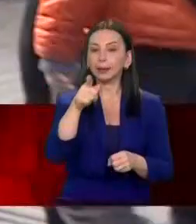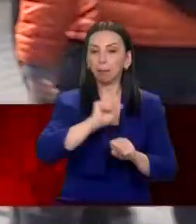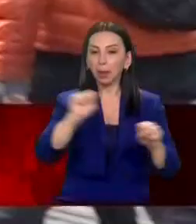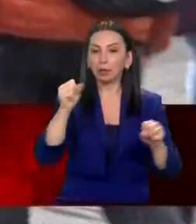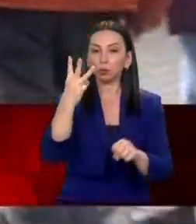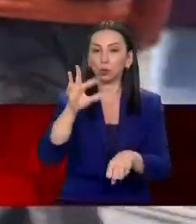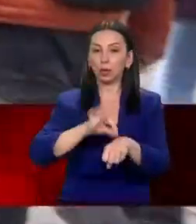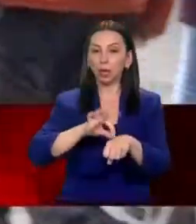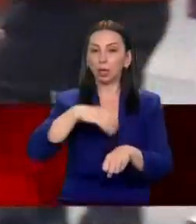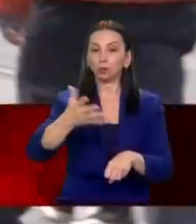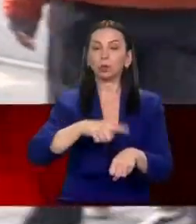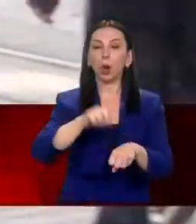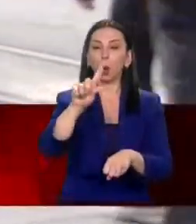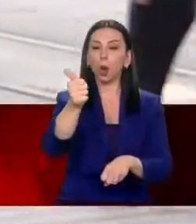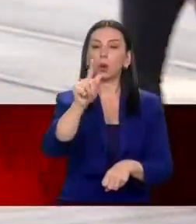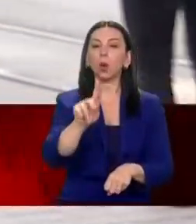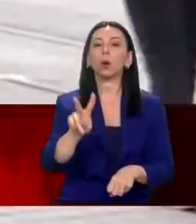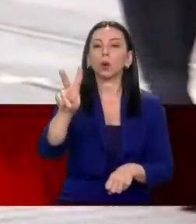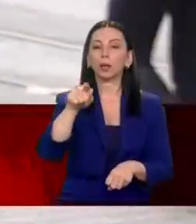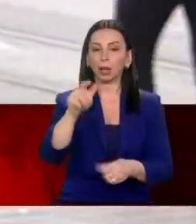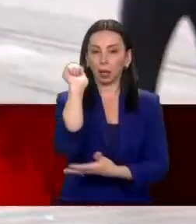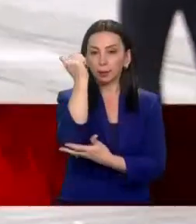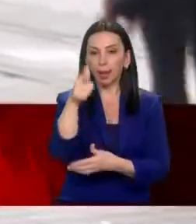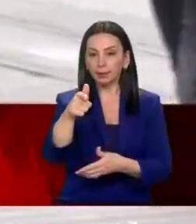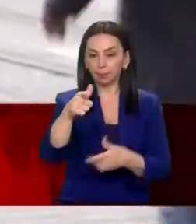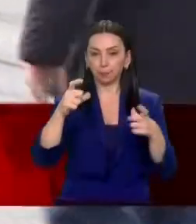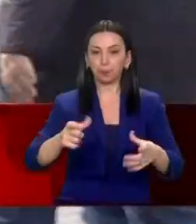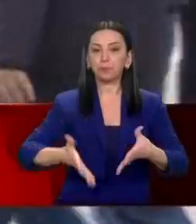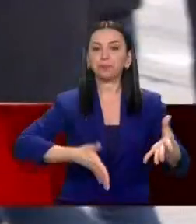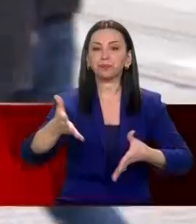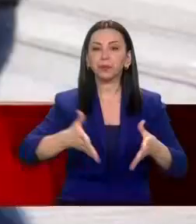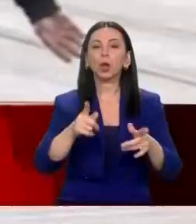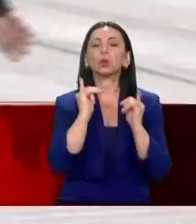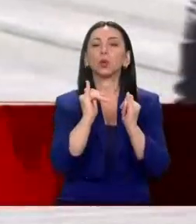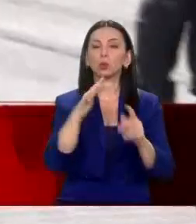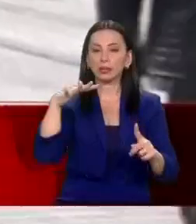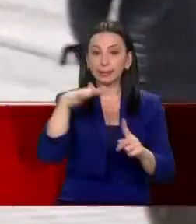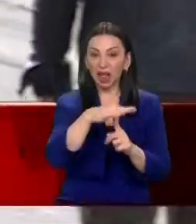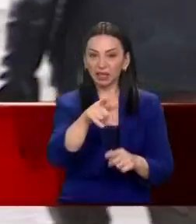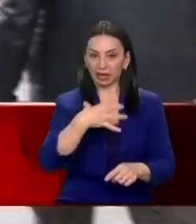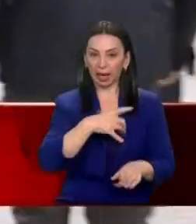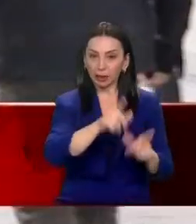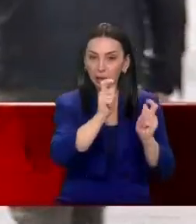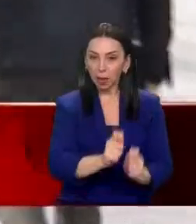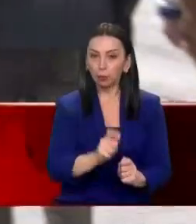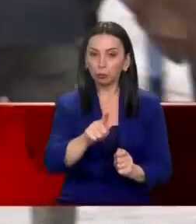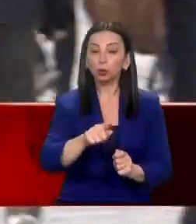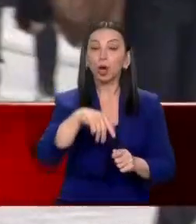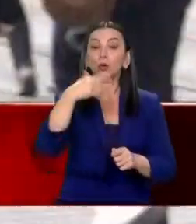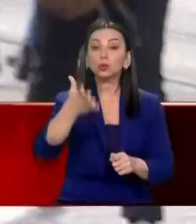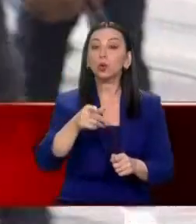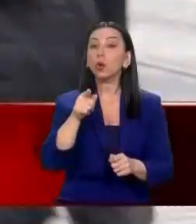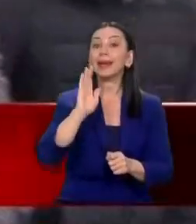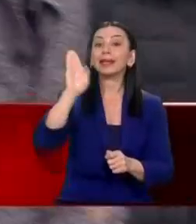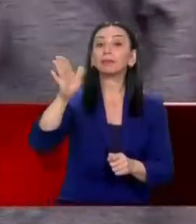3 dakika sonra saat 16.17'de artık burada Taksim Meydanı'ndaydı. Hain saldırıyı gerçekleştirmişti ve bundan sonra ulaşmak